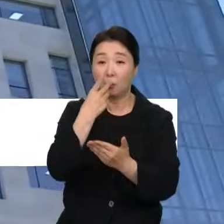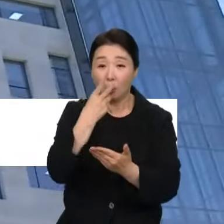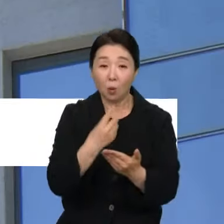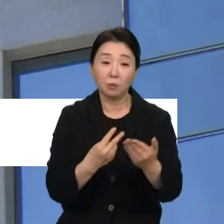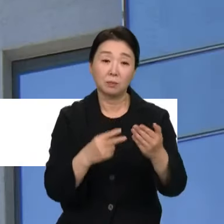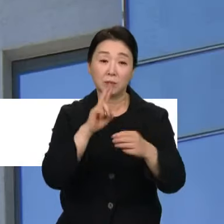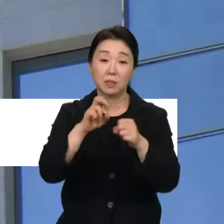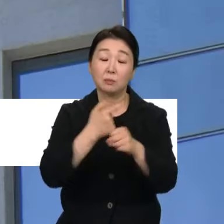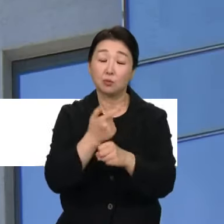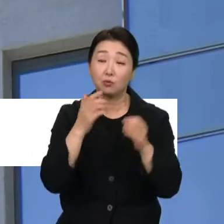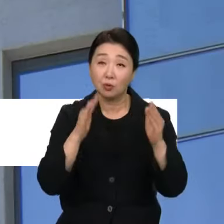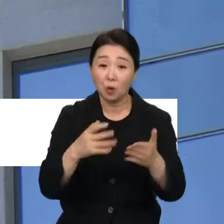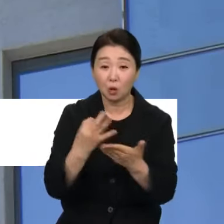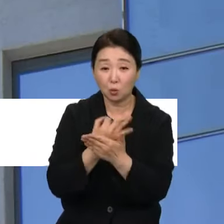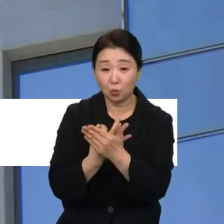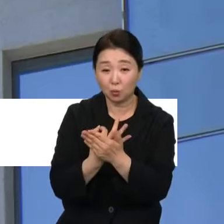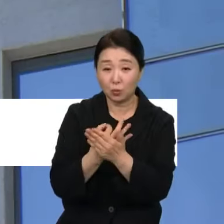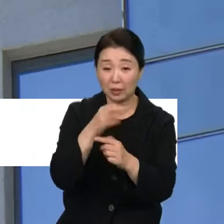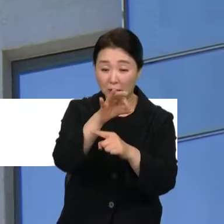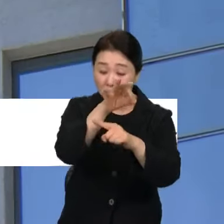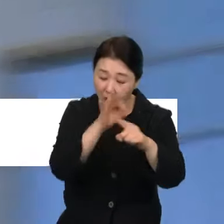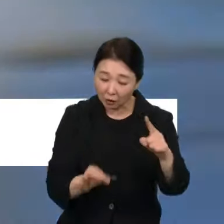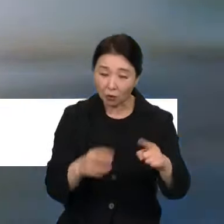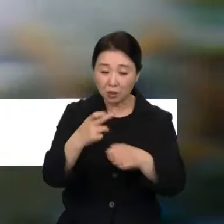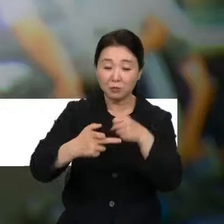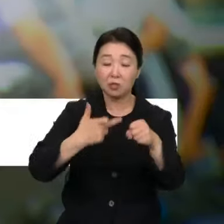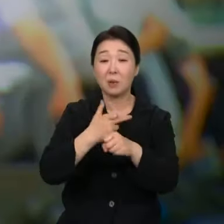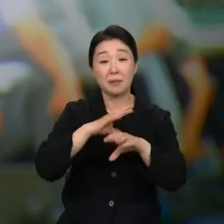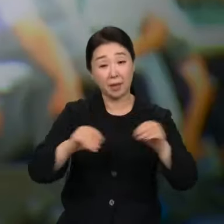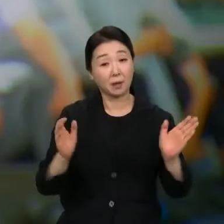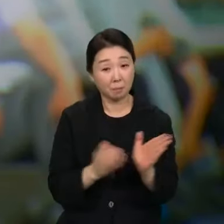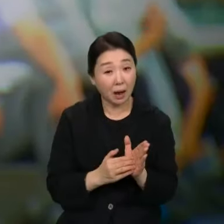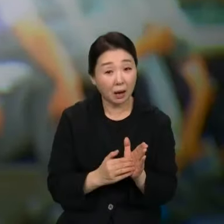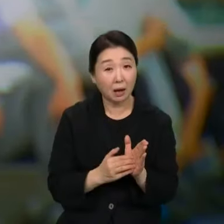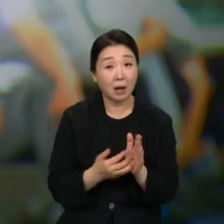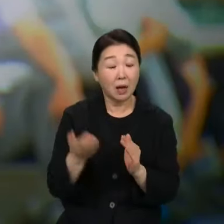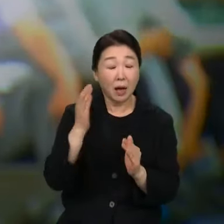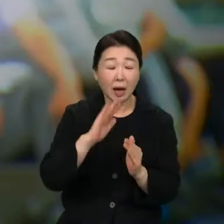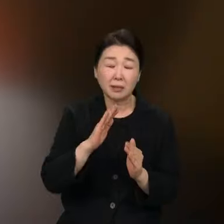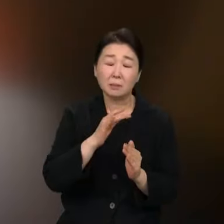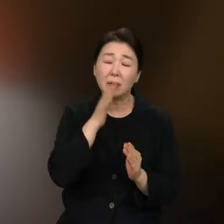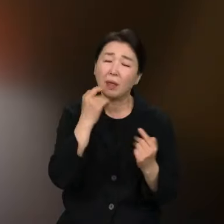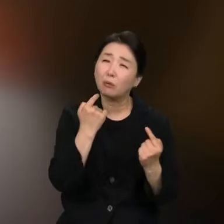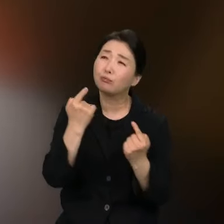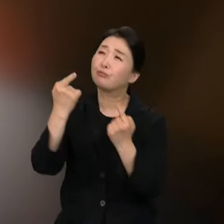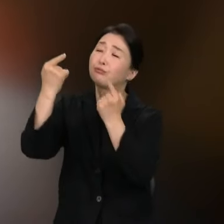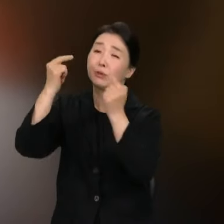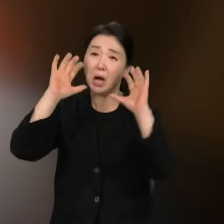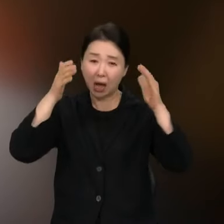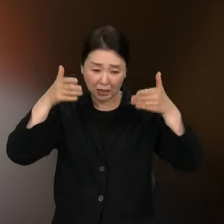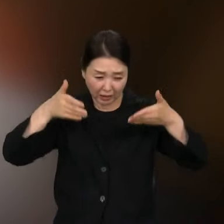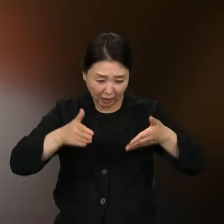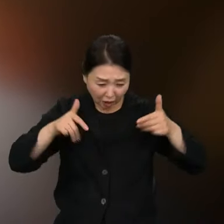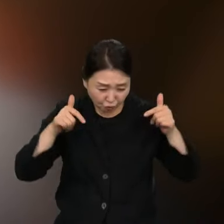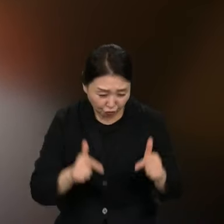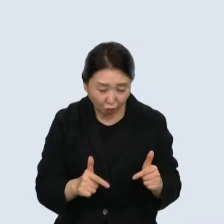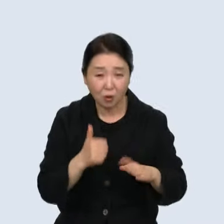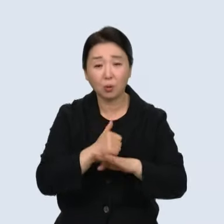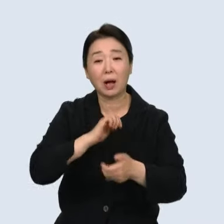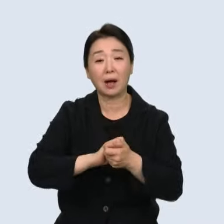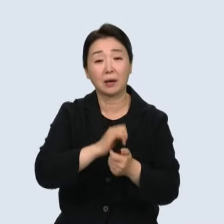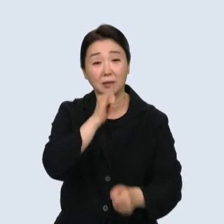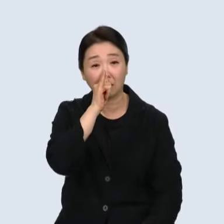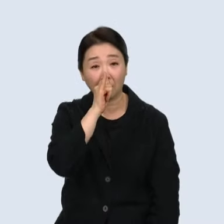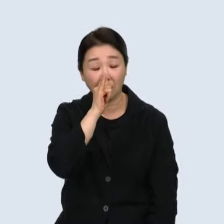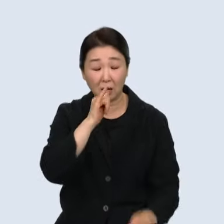소득 대체율은 17년 만에 손을 보는 겁니다. 하지만 초고령화와 저출산 등으로 인해 한계가 있습니다.